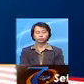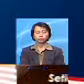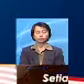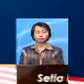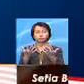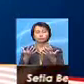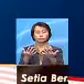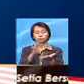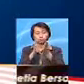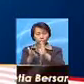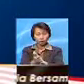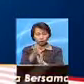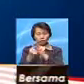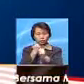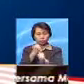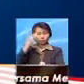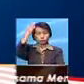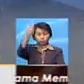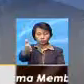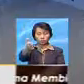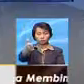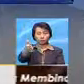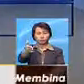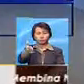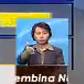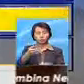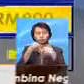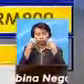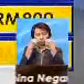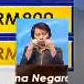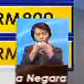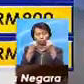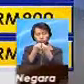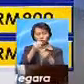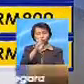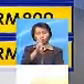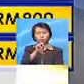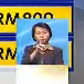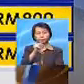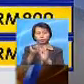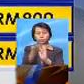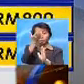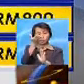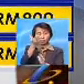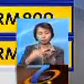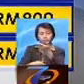sumbangan itu untuk tahun hadapan, kadar BRIM dinaikkan seperti berikut.